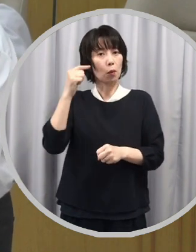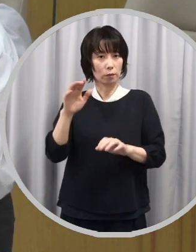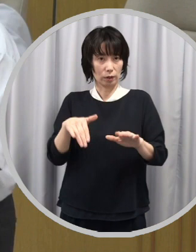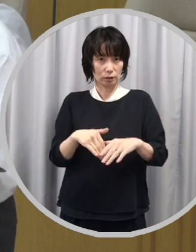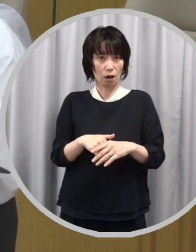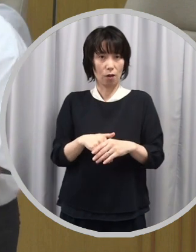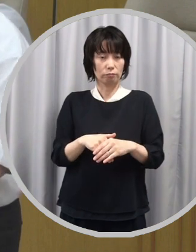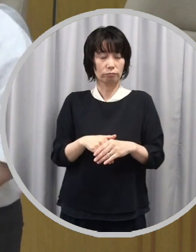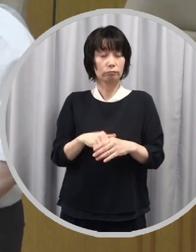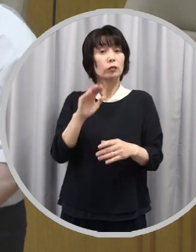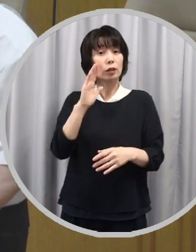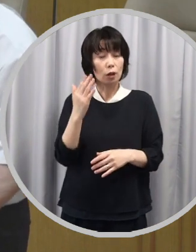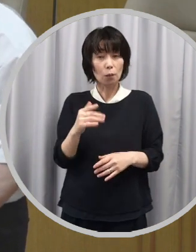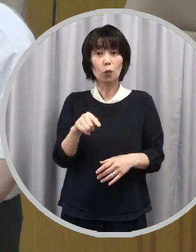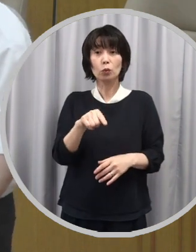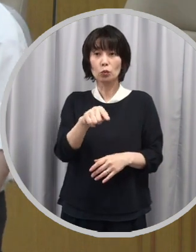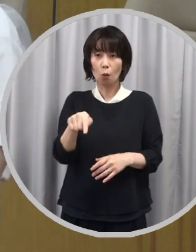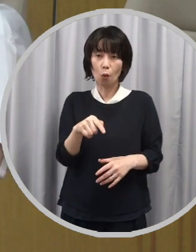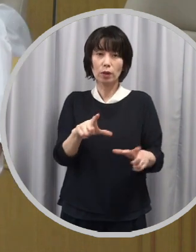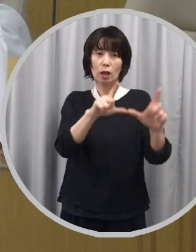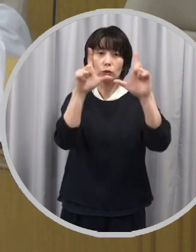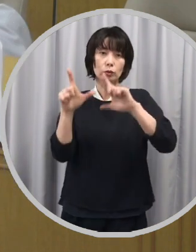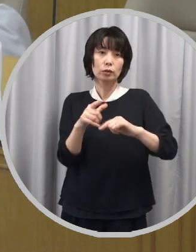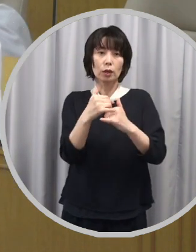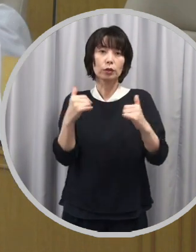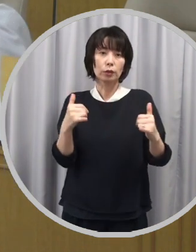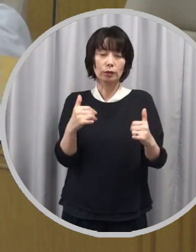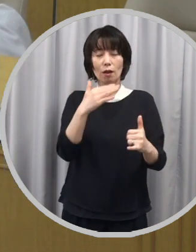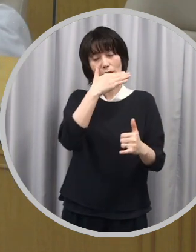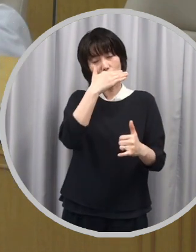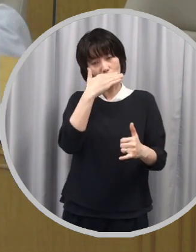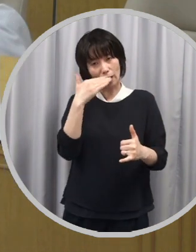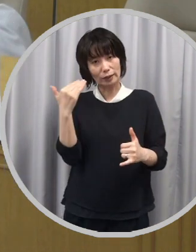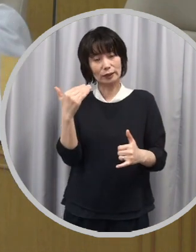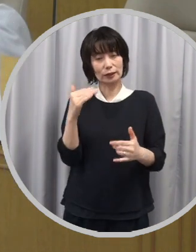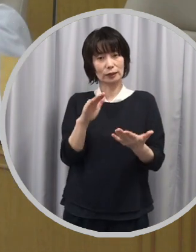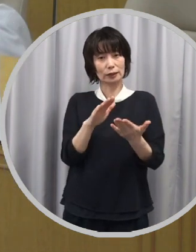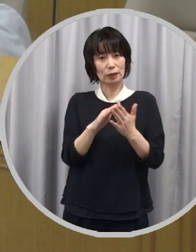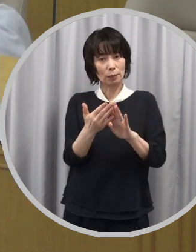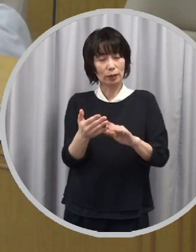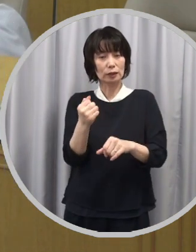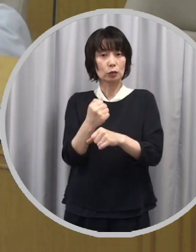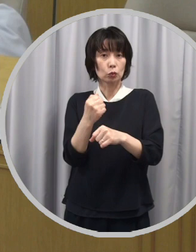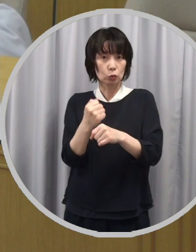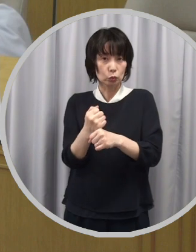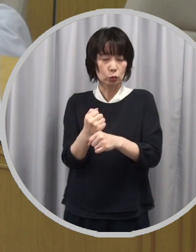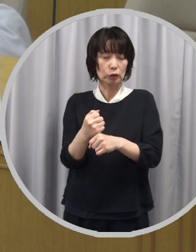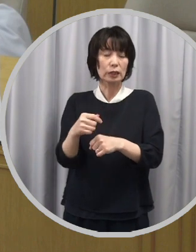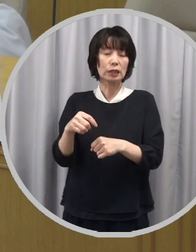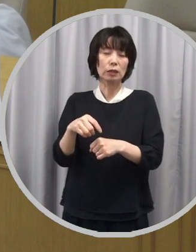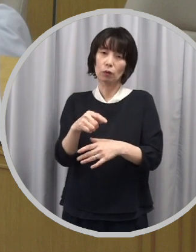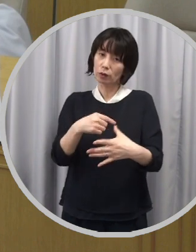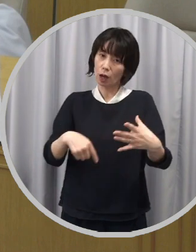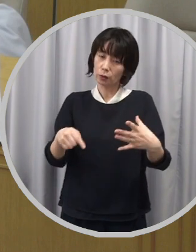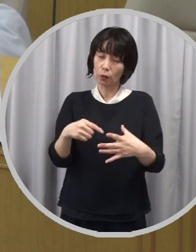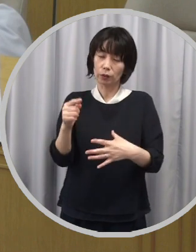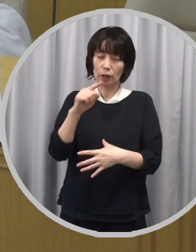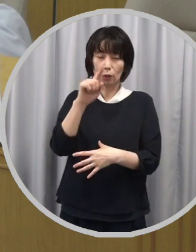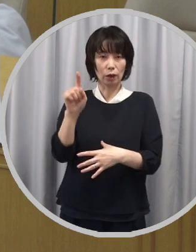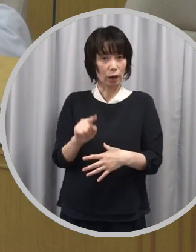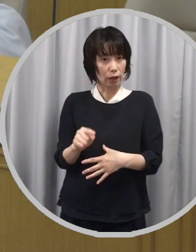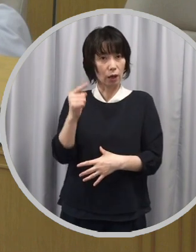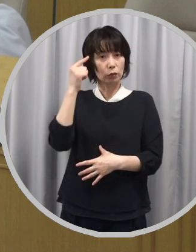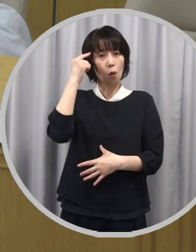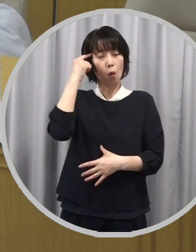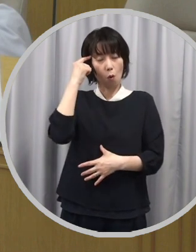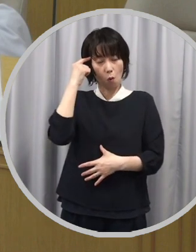ども、それはそれでそこに住んでいる人たちにとっては素晴らしい町づくりの一端だったのかなと今